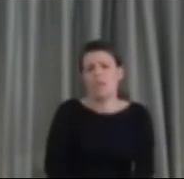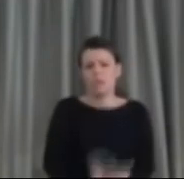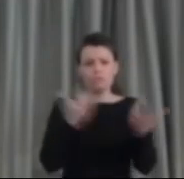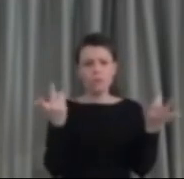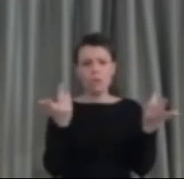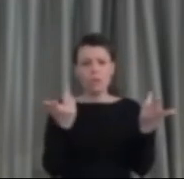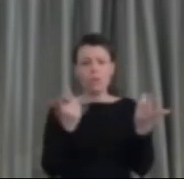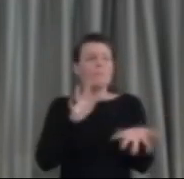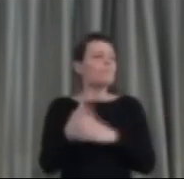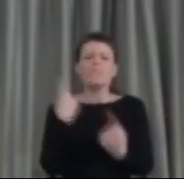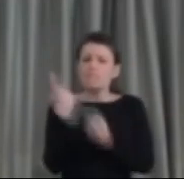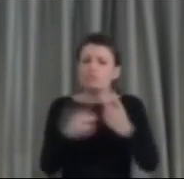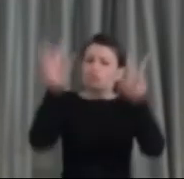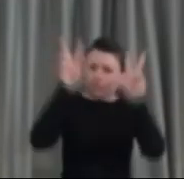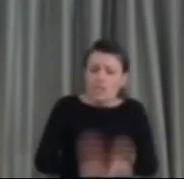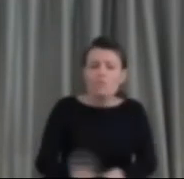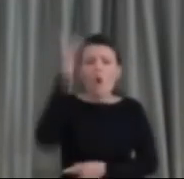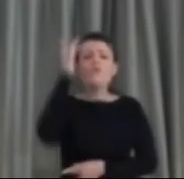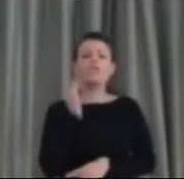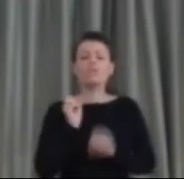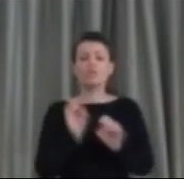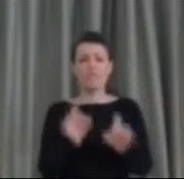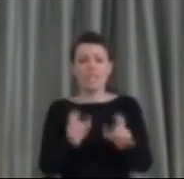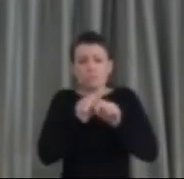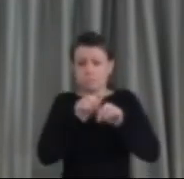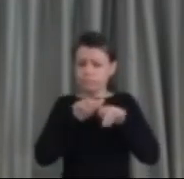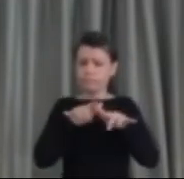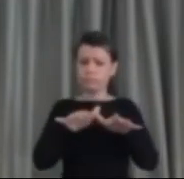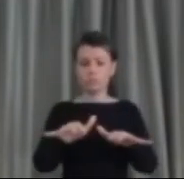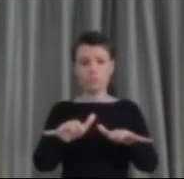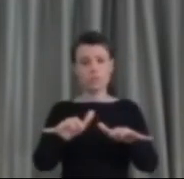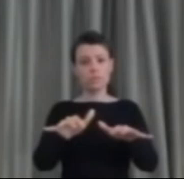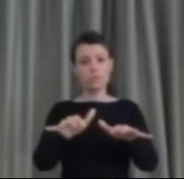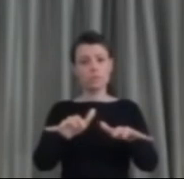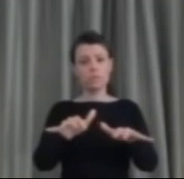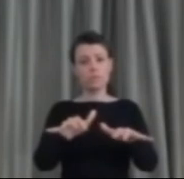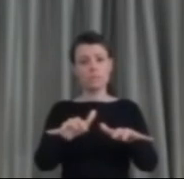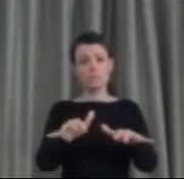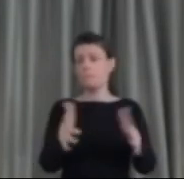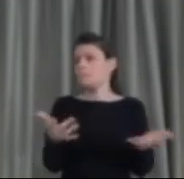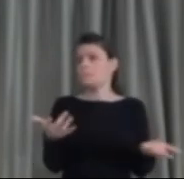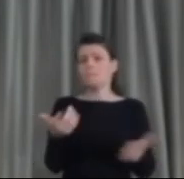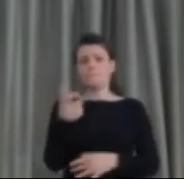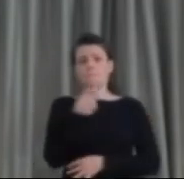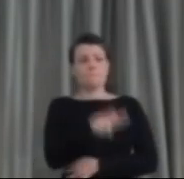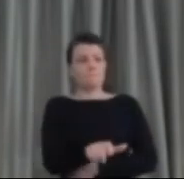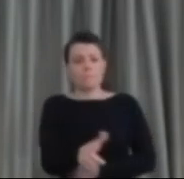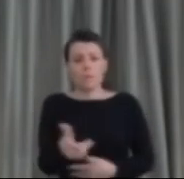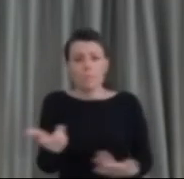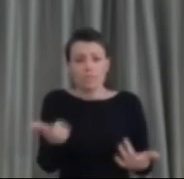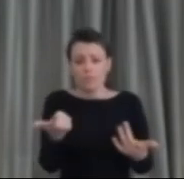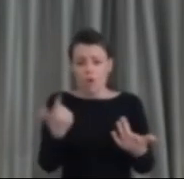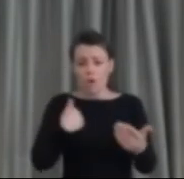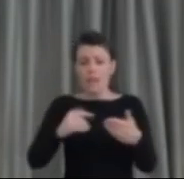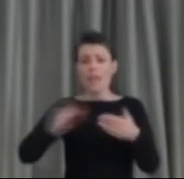condizioni della diffusione del virus perché si riduce o addirittura si polverizza quel distanziamento